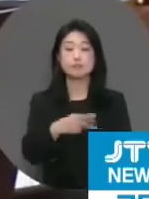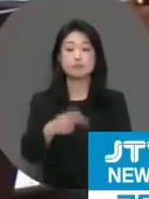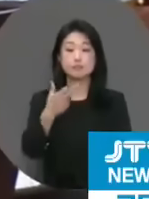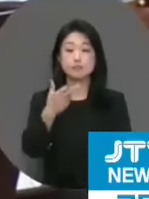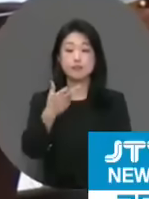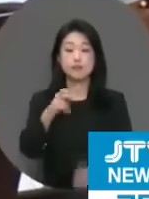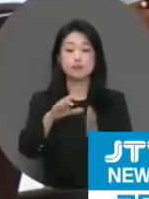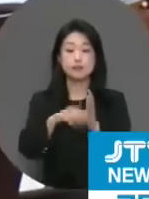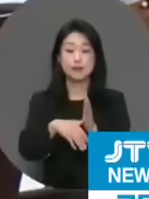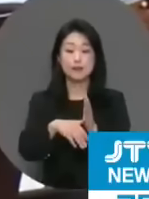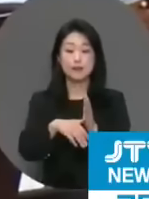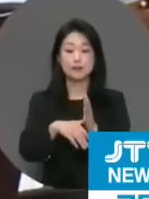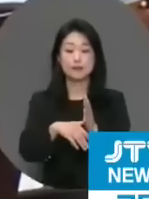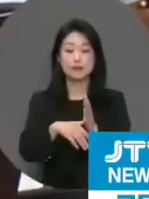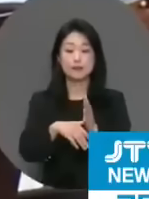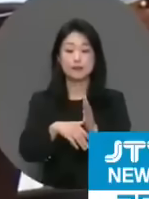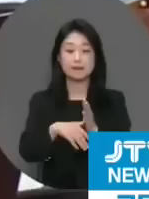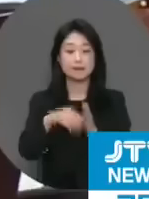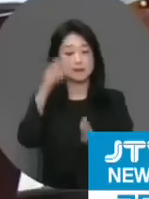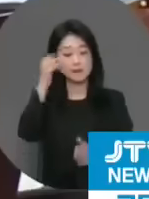2017년도요. 2017년이요. 예.